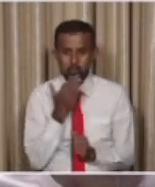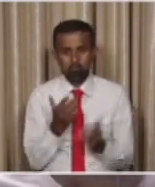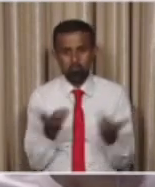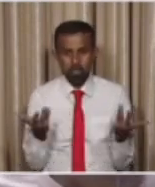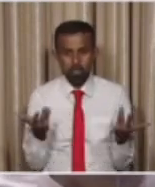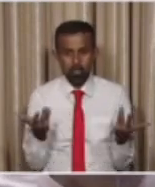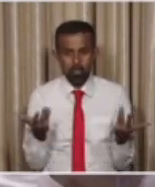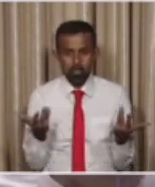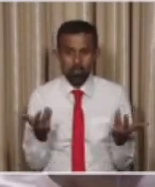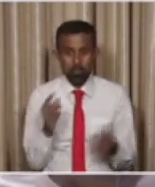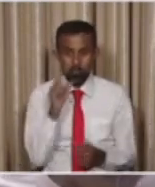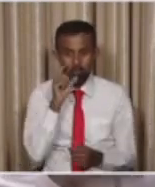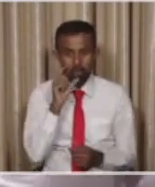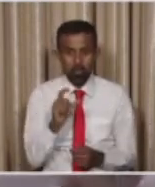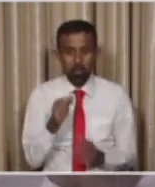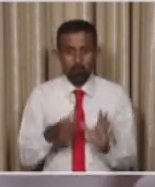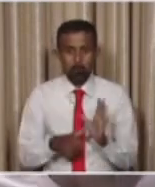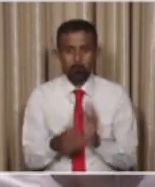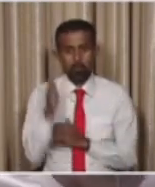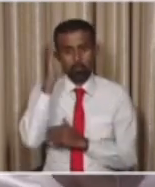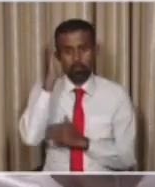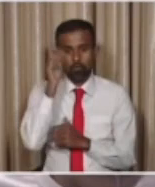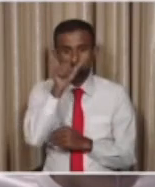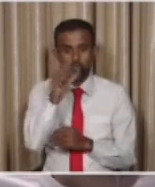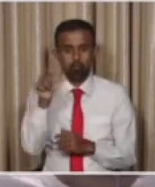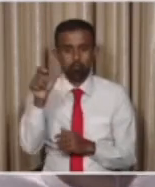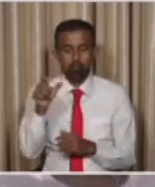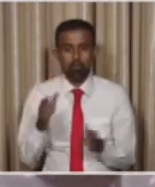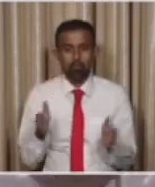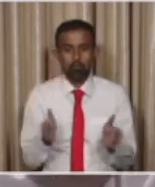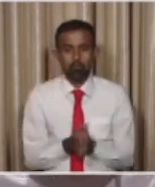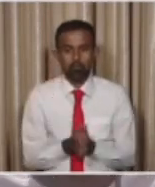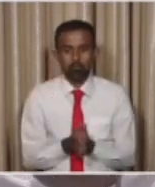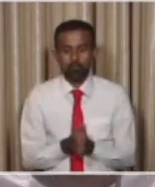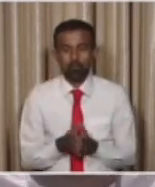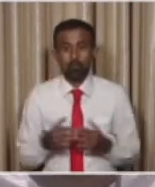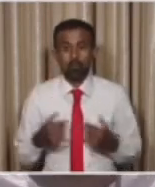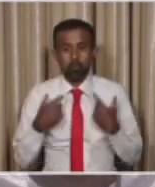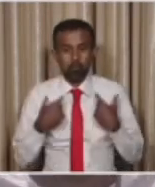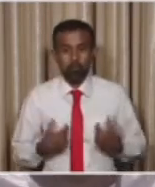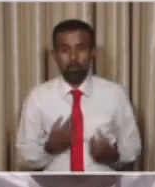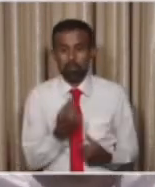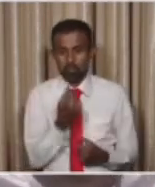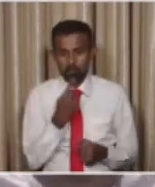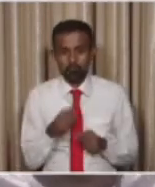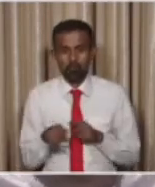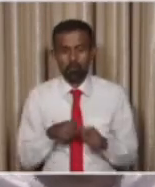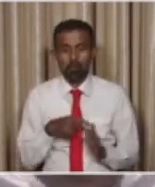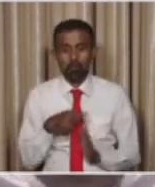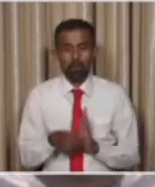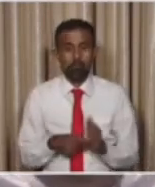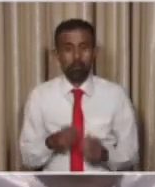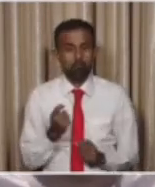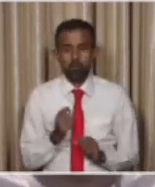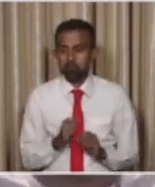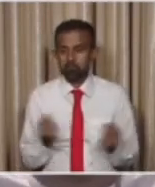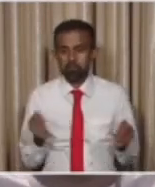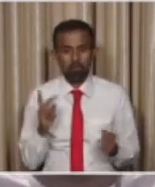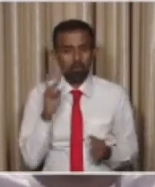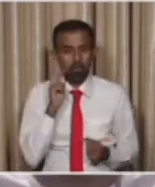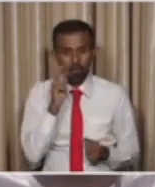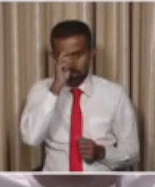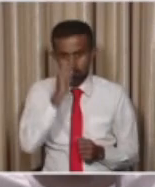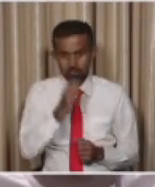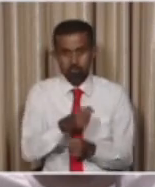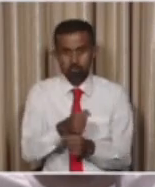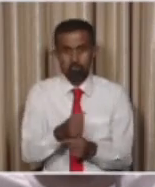කාරණාව අපි බලනවා. මේ පණතර අත උස්සන මිනිසුන්ගේ කාරණාත් එක්ක මහින්ද මහත්තයා කියන විදියට මේ රටේ ජනවරමක් නෑ රනිල් වික්‍රමසිංහ ඇතුළේ